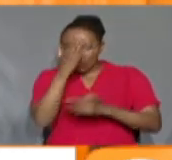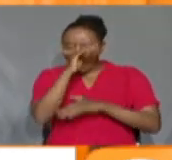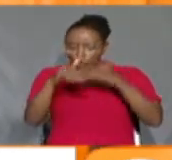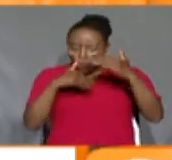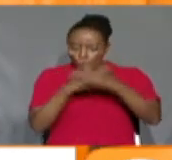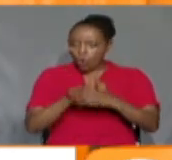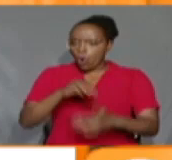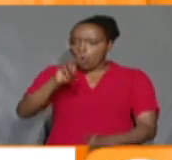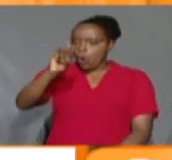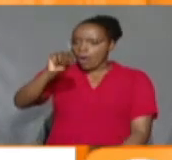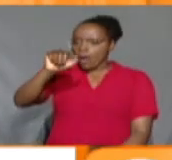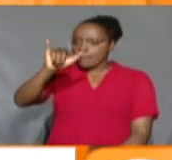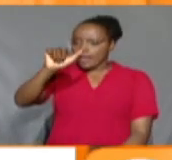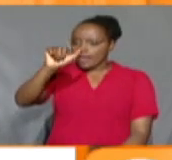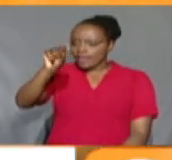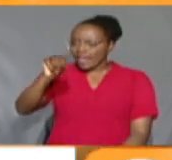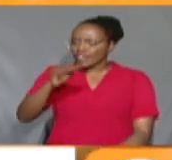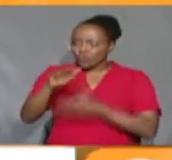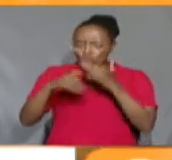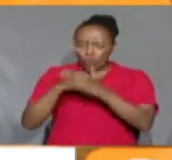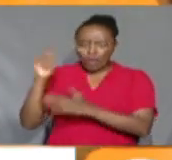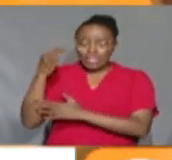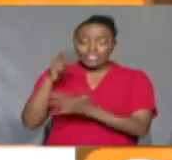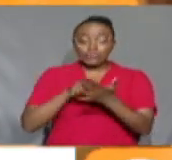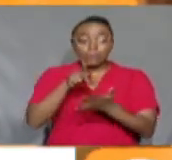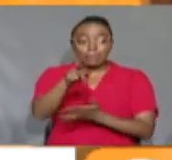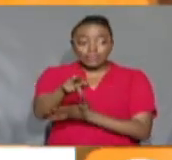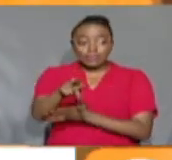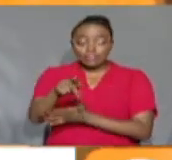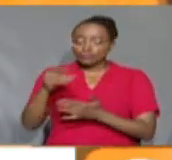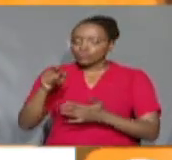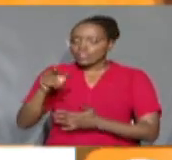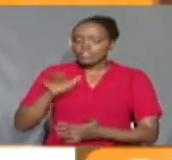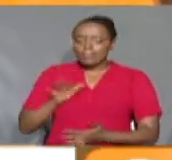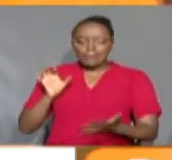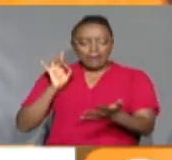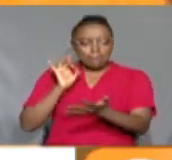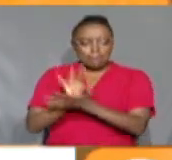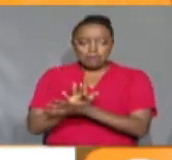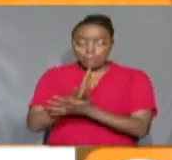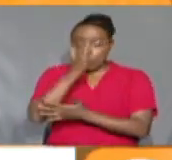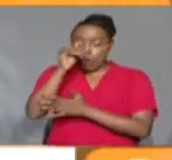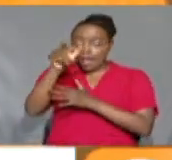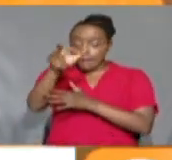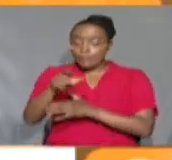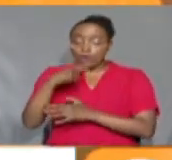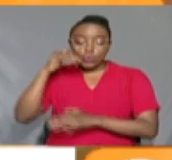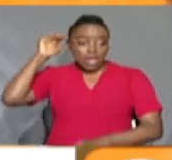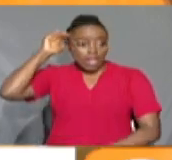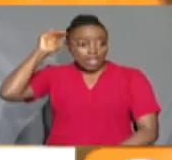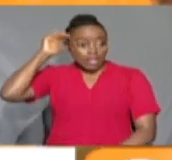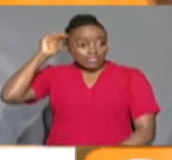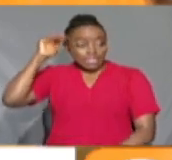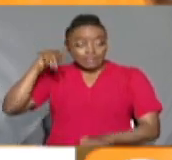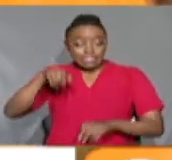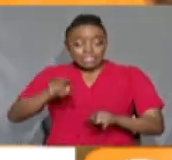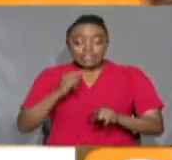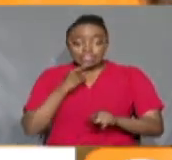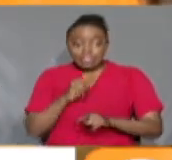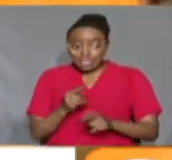sote za Manyani peke yake kwa Kenya mzima? Mtu ondolee huyu mama, mlete mtu ambaye anaweza sikiza, na yeye kama